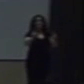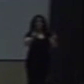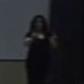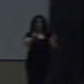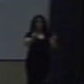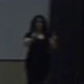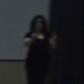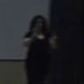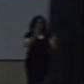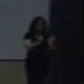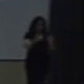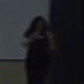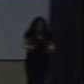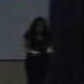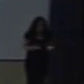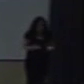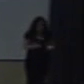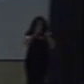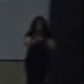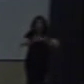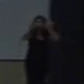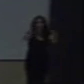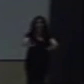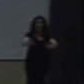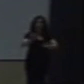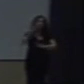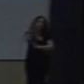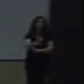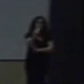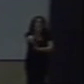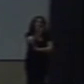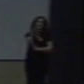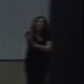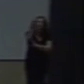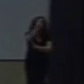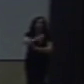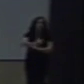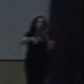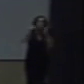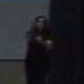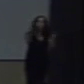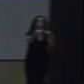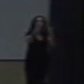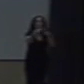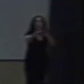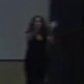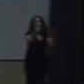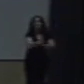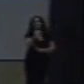societat tindrem d'aquí 10 o 15 o 20 anys. Per tant, home, tenim una responsabilitat extra